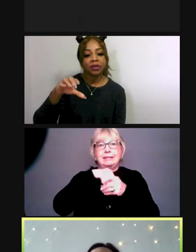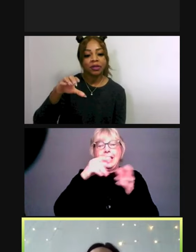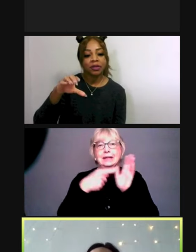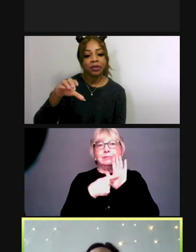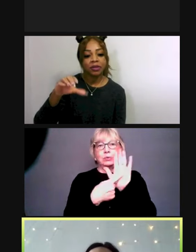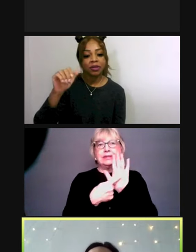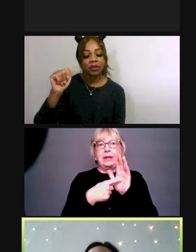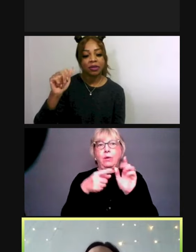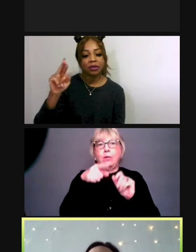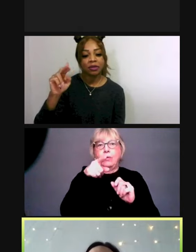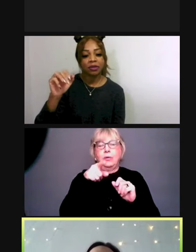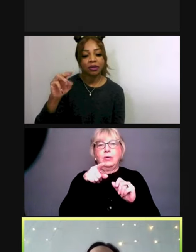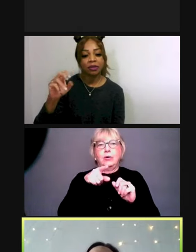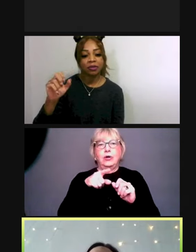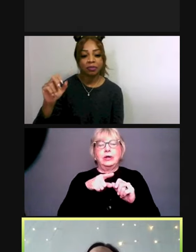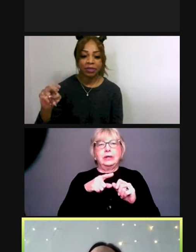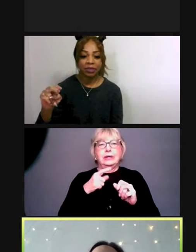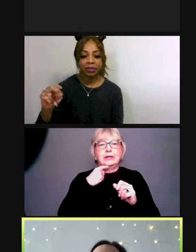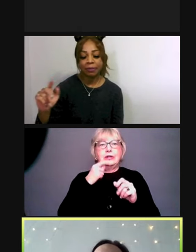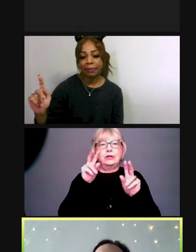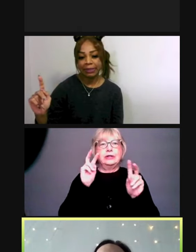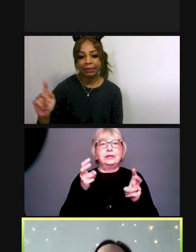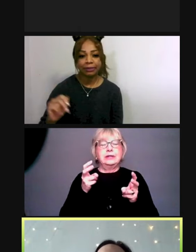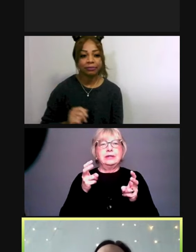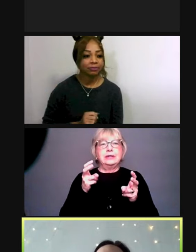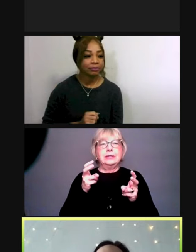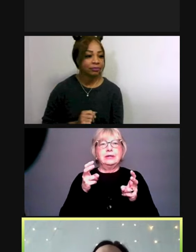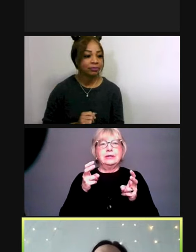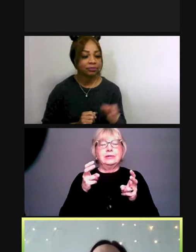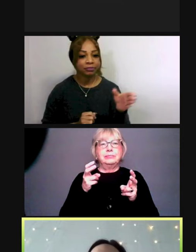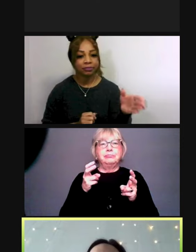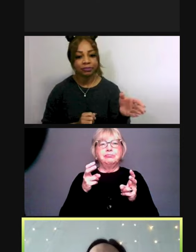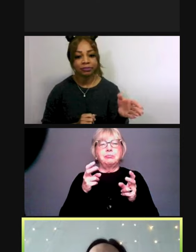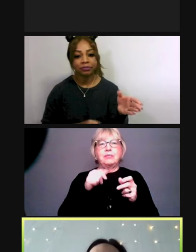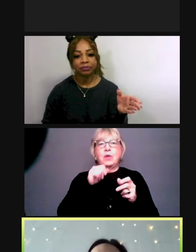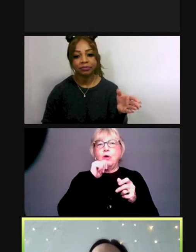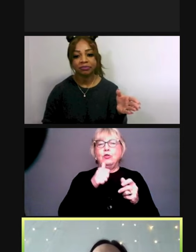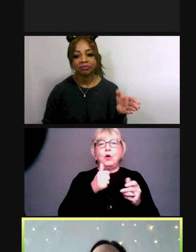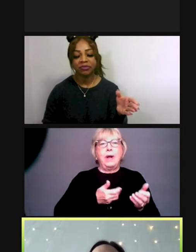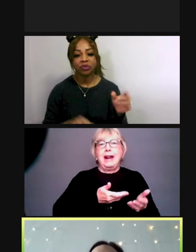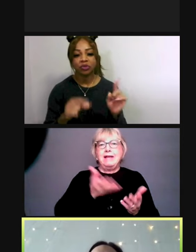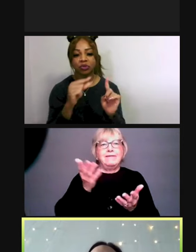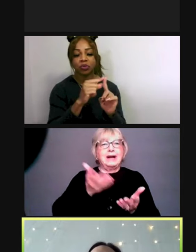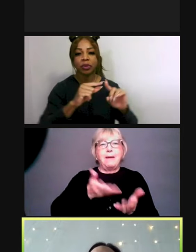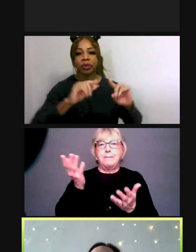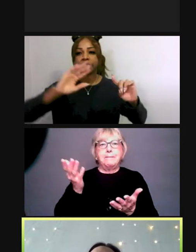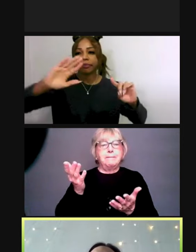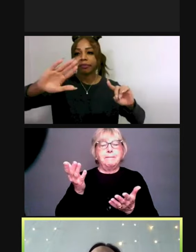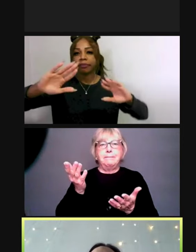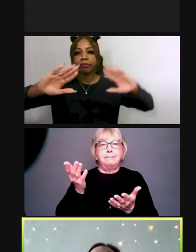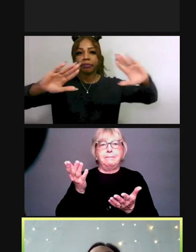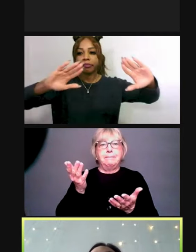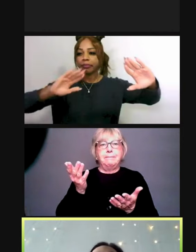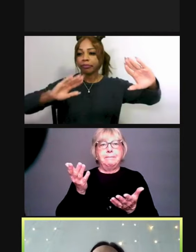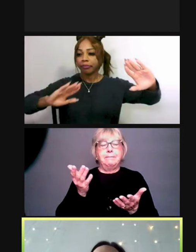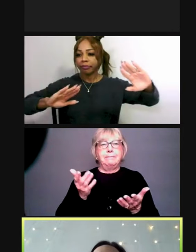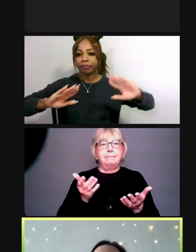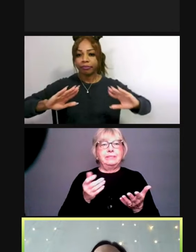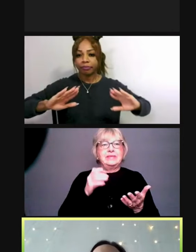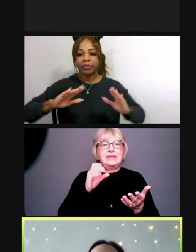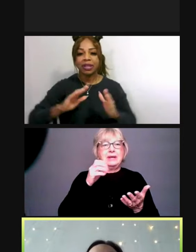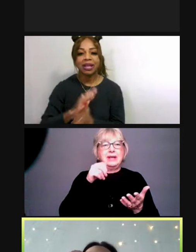le titre est « Undeliverable, non livrable » organisé par Carmen Papalia.